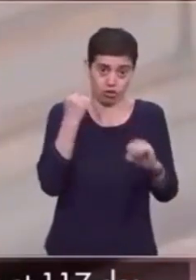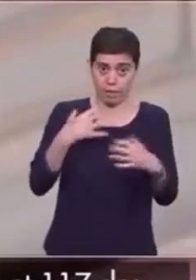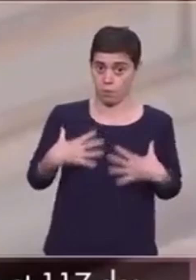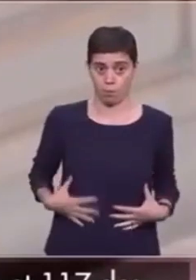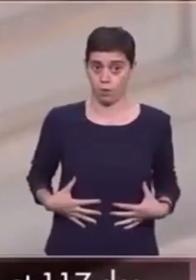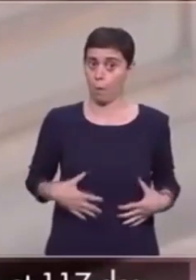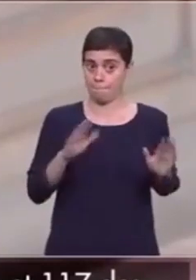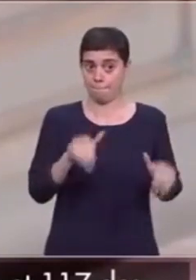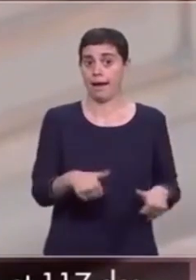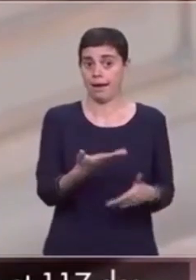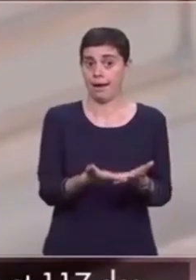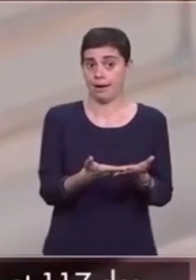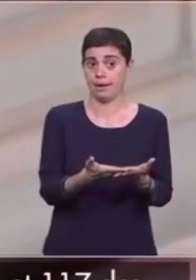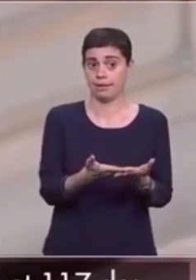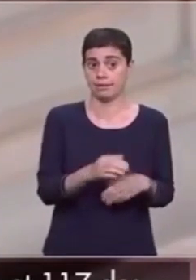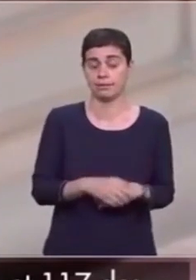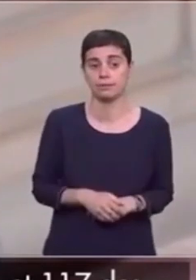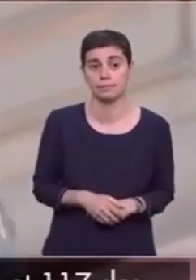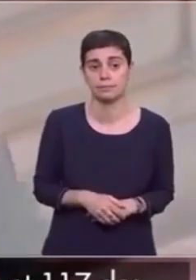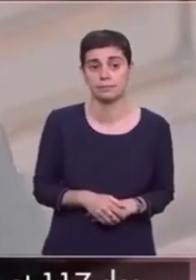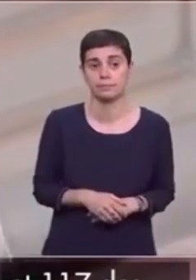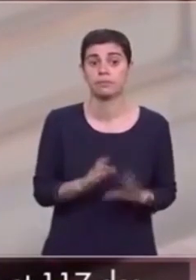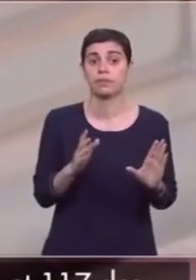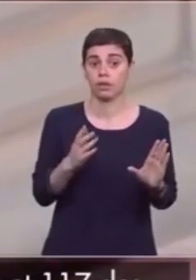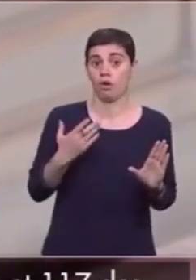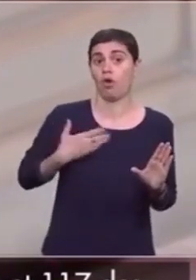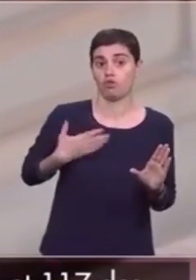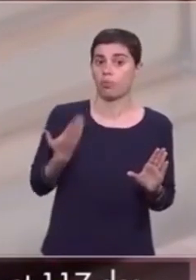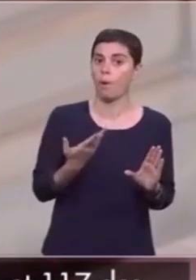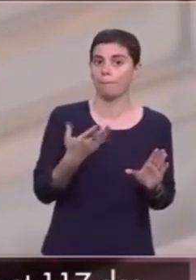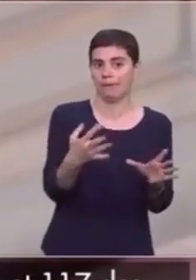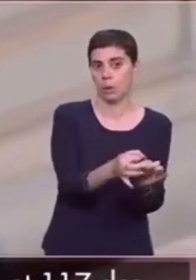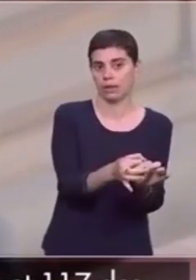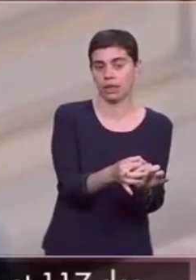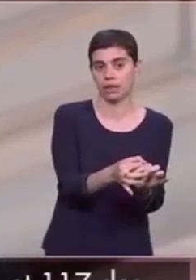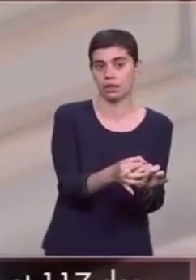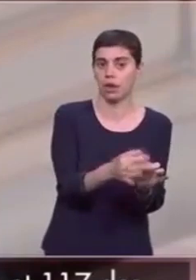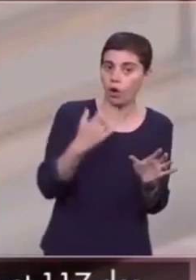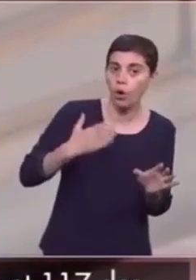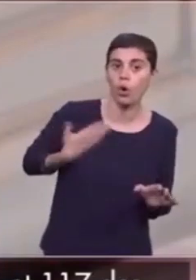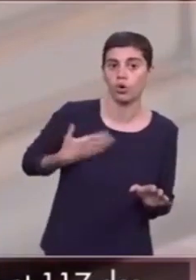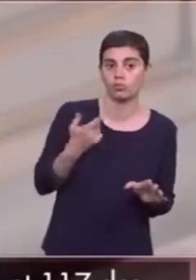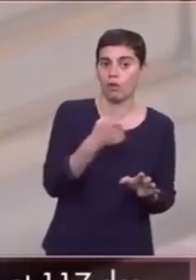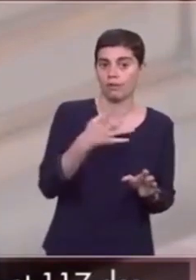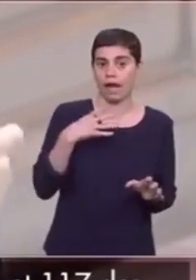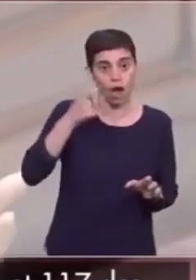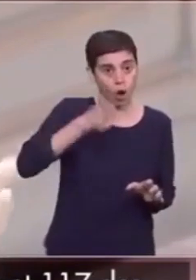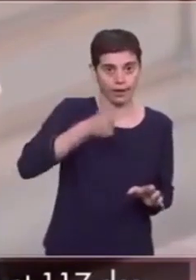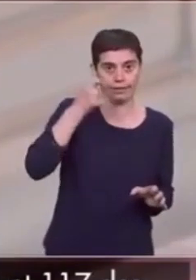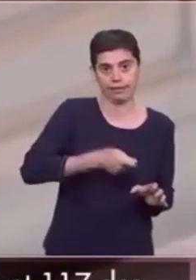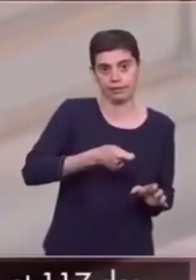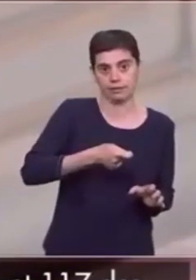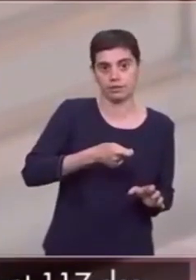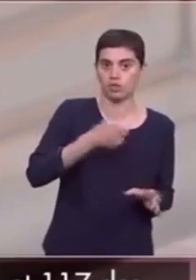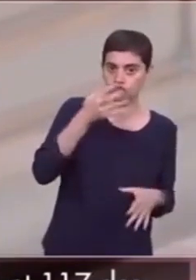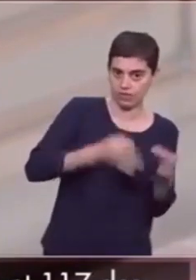gendarmes qui peuvent commettre des fautes. Mais heureusement, ces fautes sont minoritaires et heureusement, elles donnent toujours lieu à enquêtes